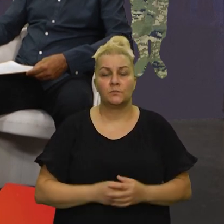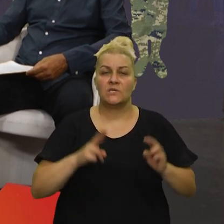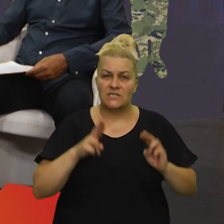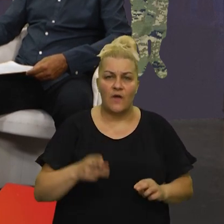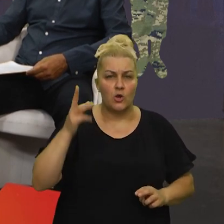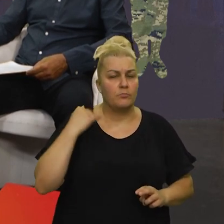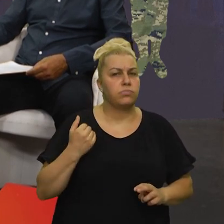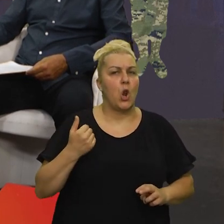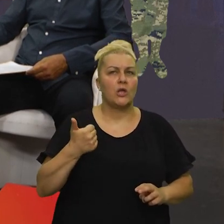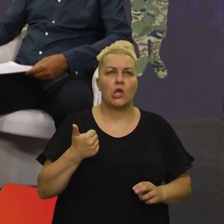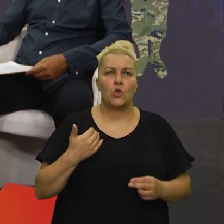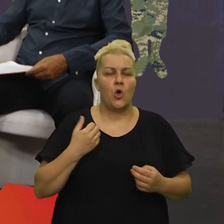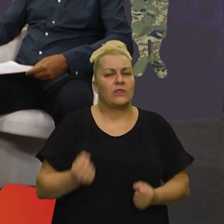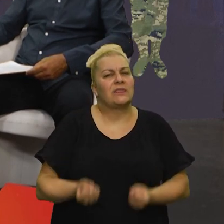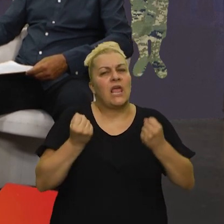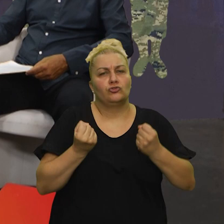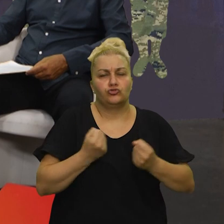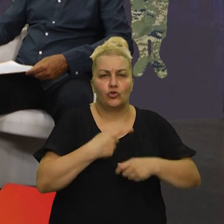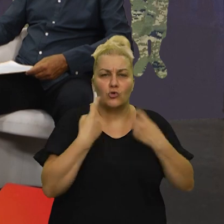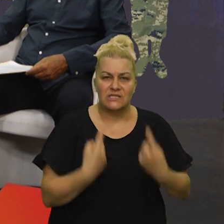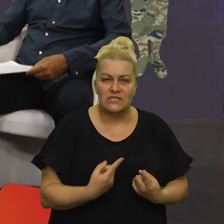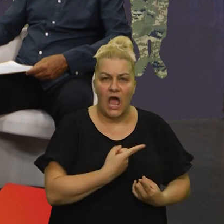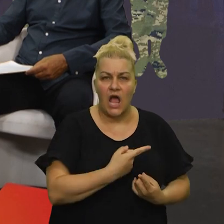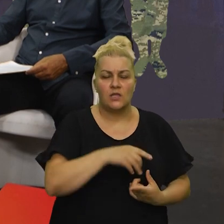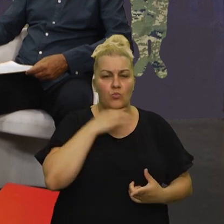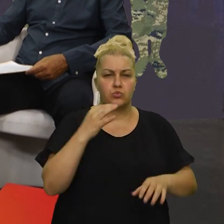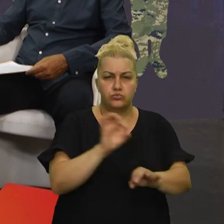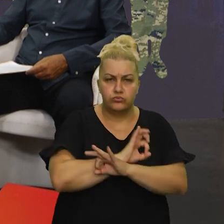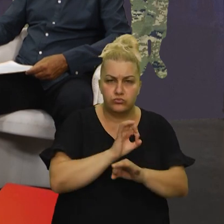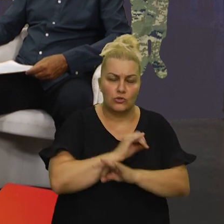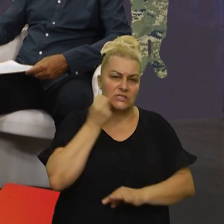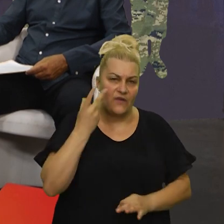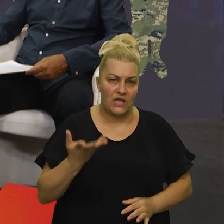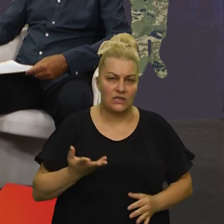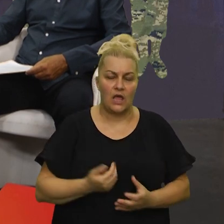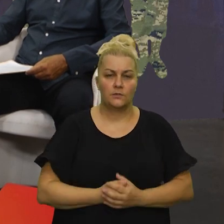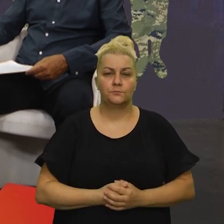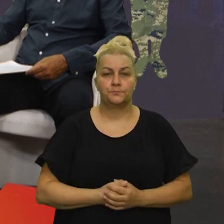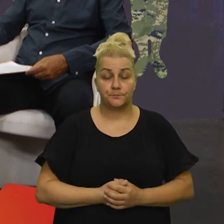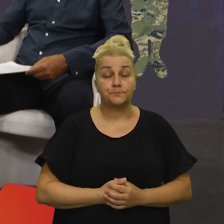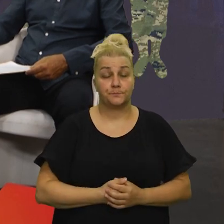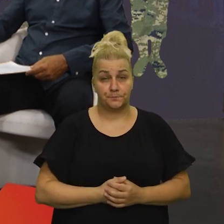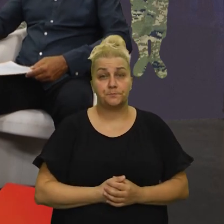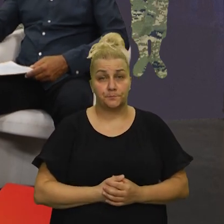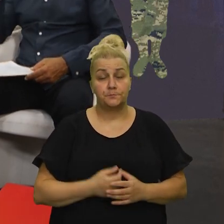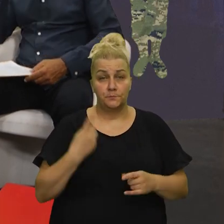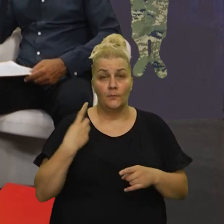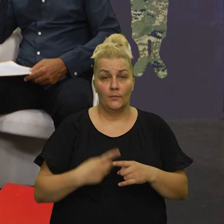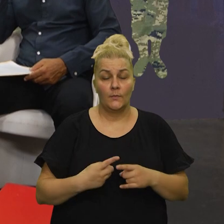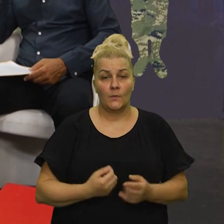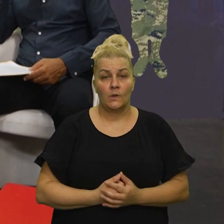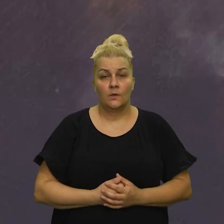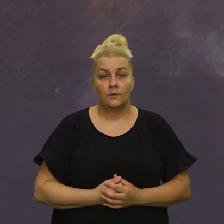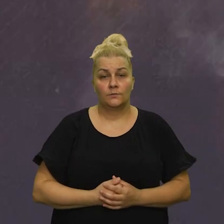zaista jedno kaotično, teško stanje, gine se, stradava se svakodnevno. Tako je.